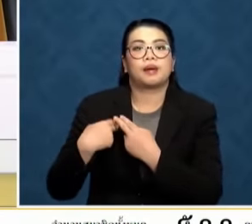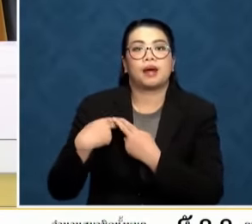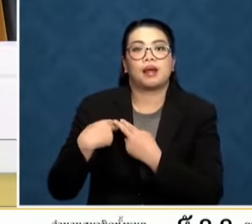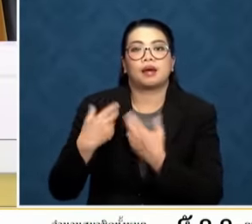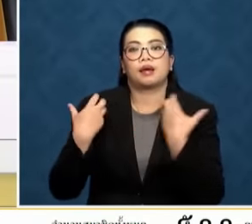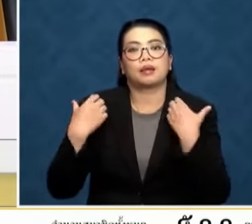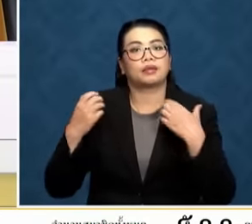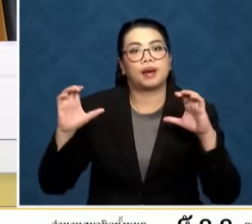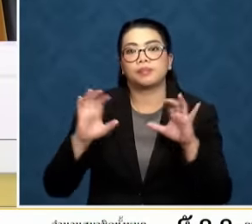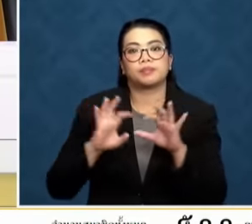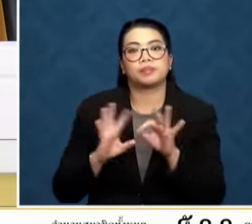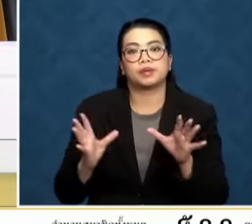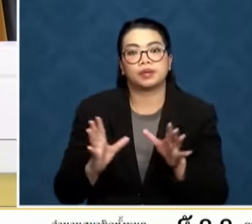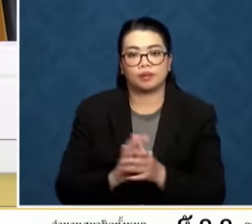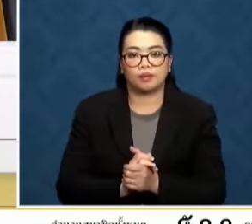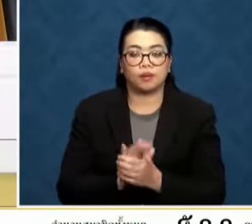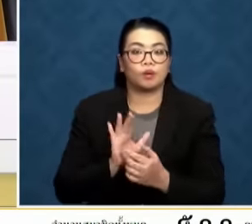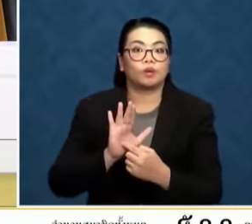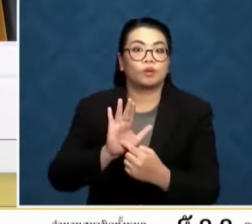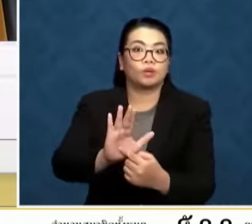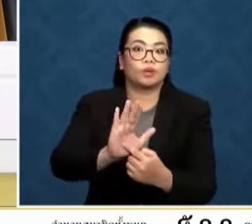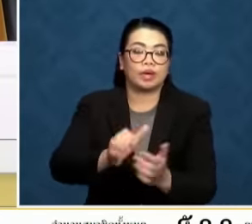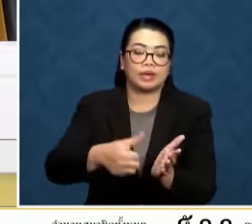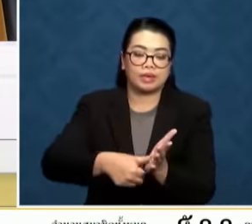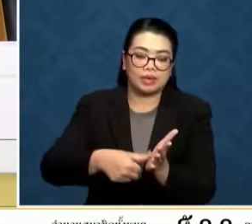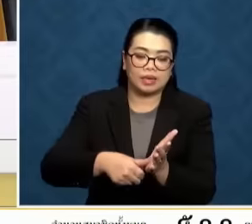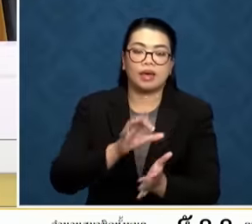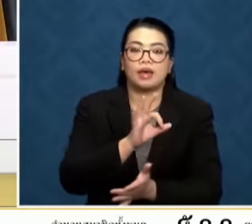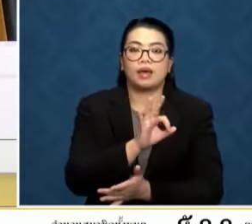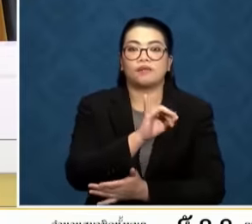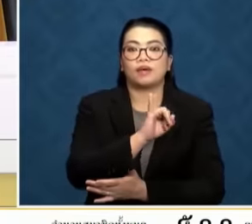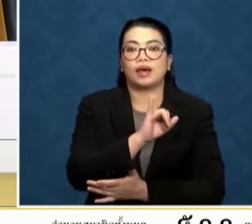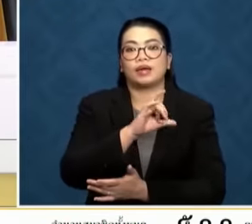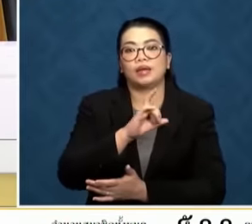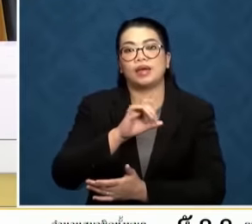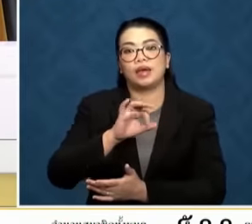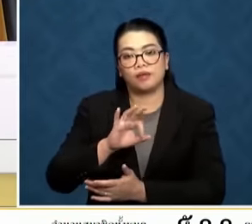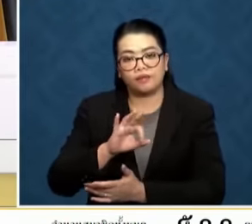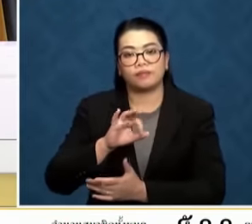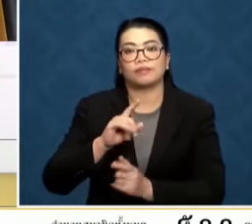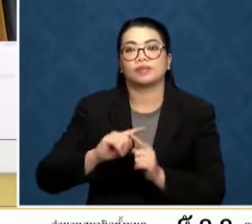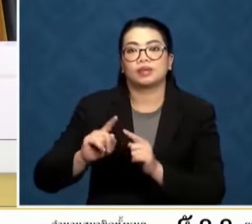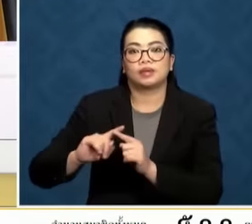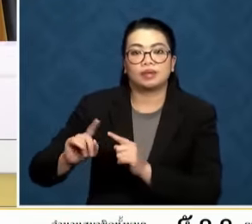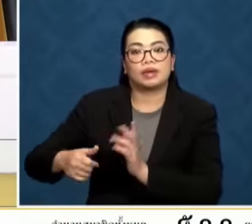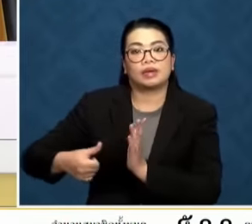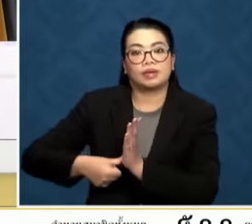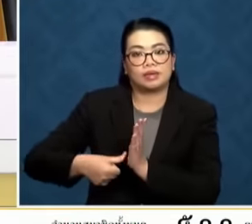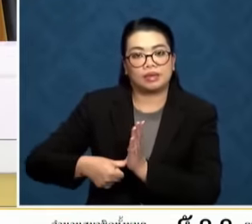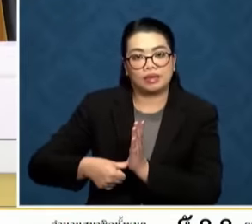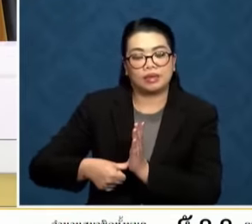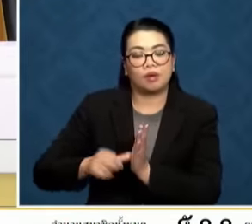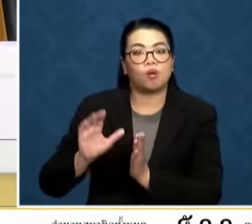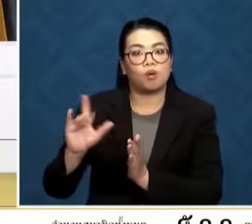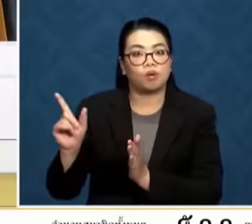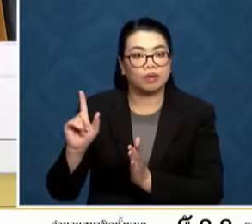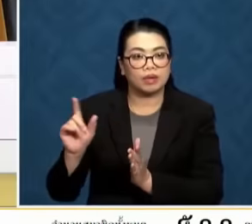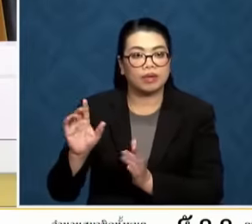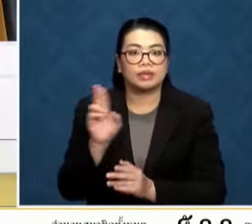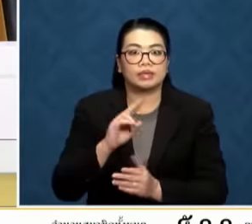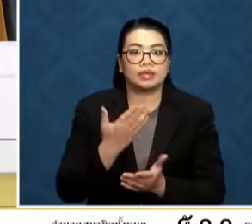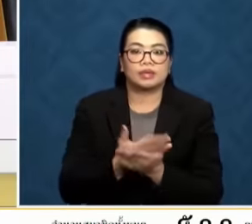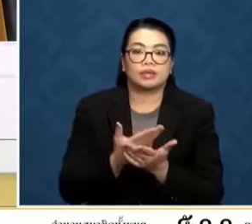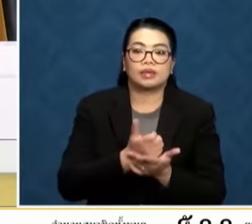รัฐบาลผมยกตัวอย่างง่ายๆอย่างเช่นเรื่องของ fidfต่างๆนะครับที่เป็นหนี้ที่มีการใช้